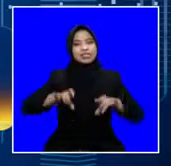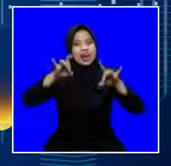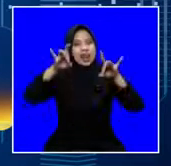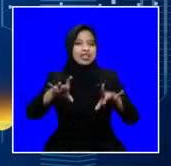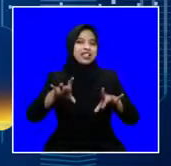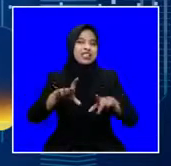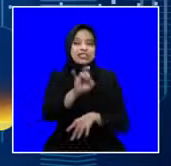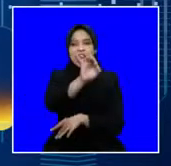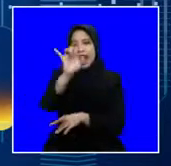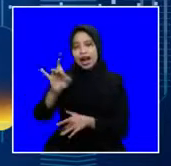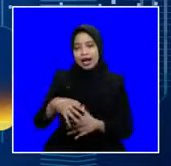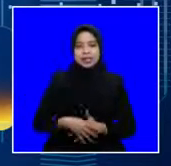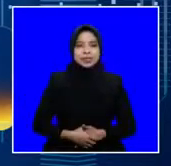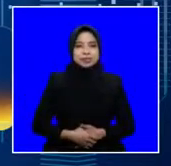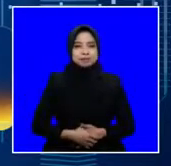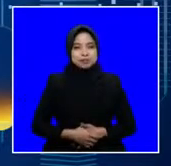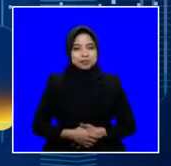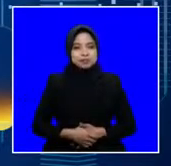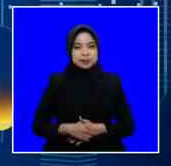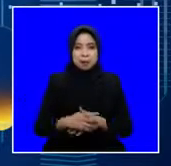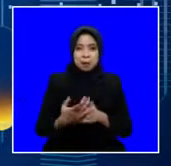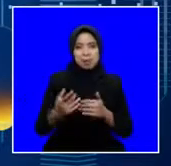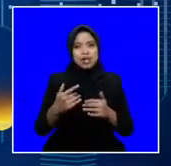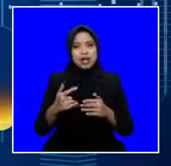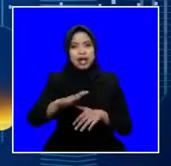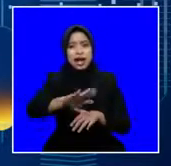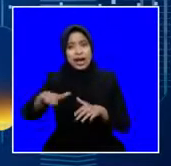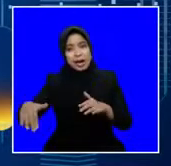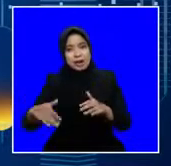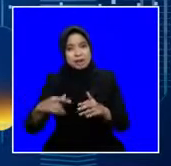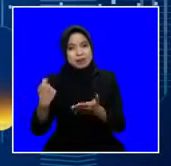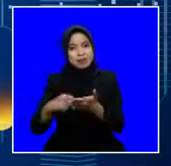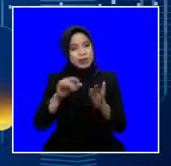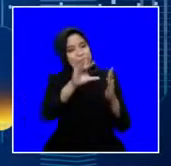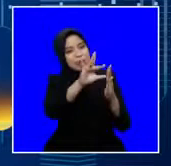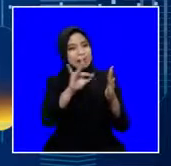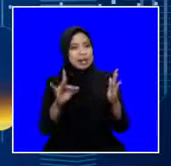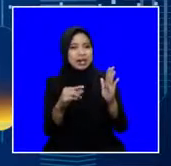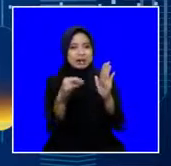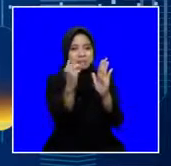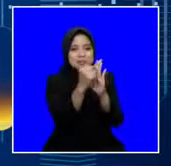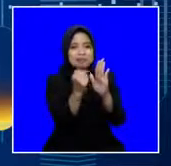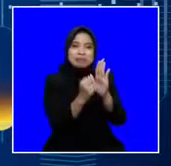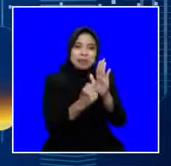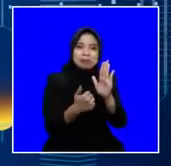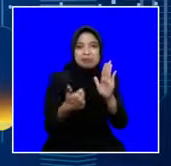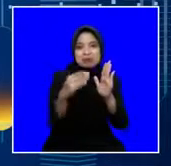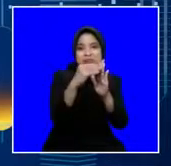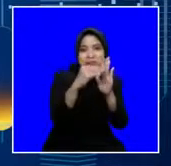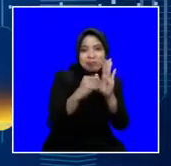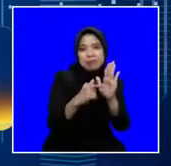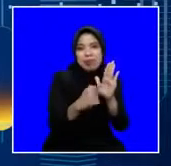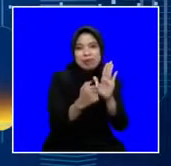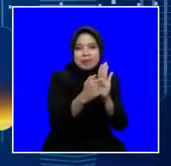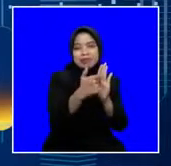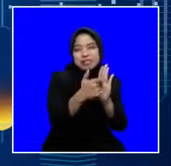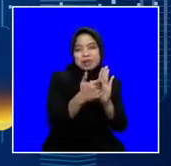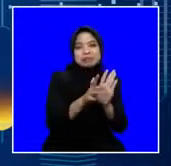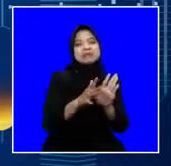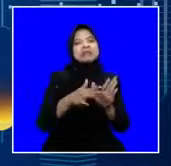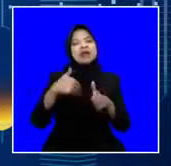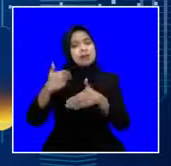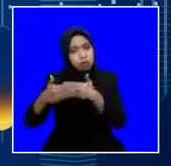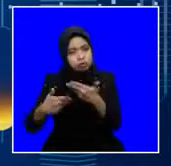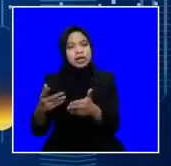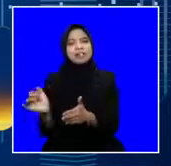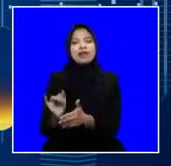dan sebagainya. Sebagai bagian dari menu yang nanti bisa dipilih oleh adik-adik mahasiswa. Demikian juga dengan perusahaan-perusahaan, ratusan